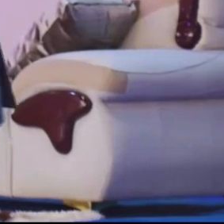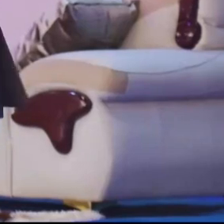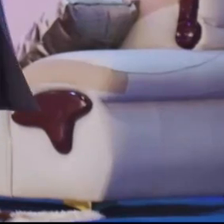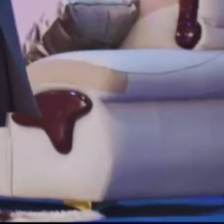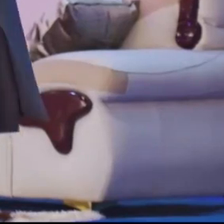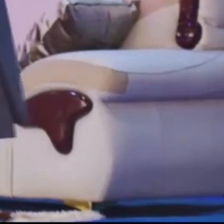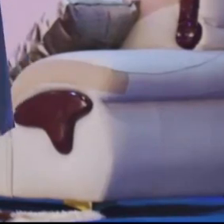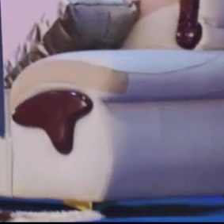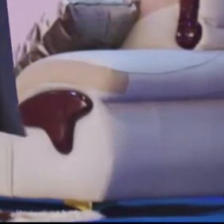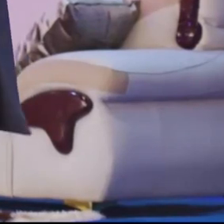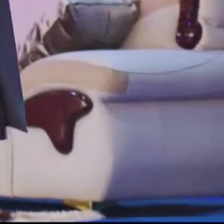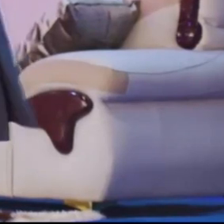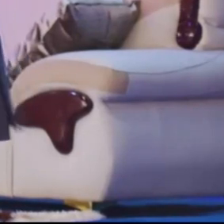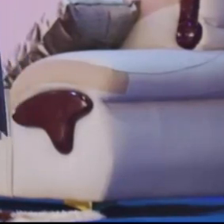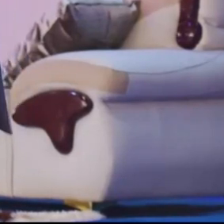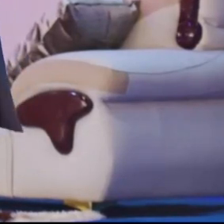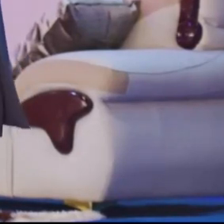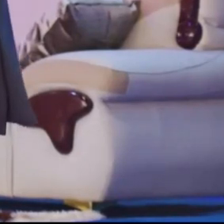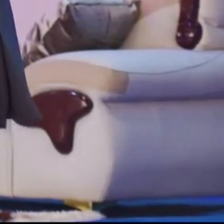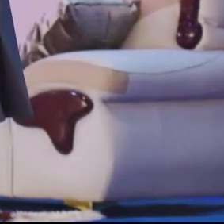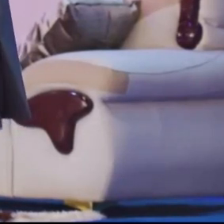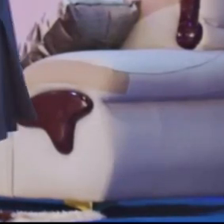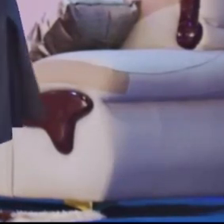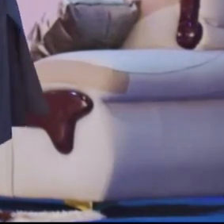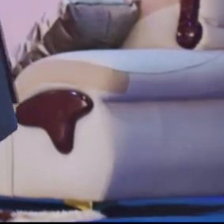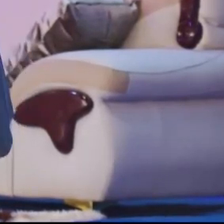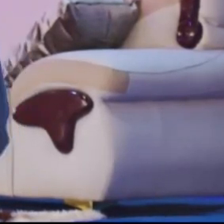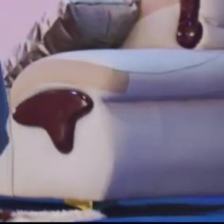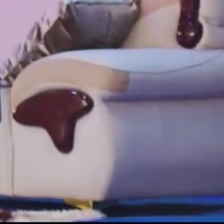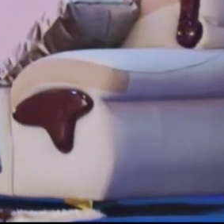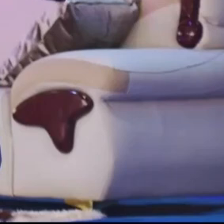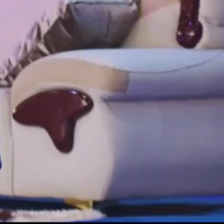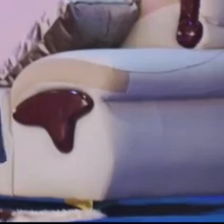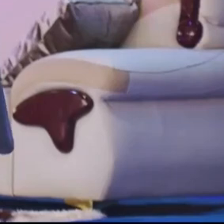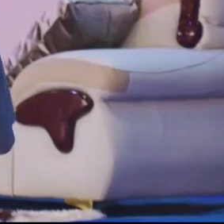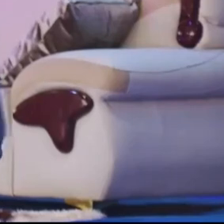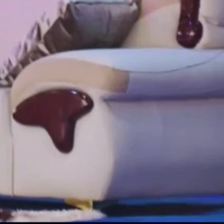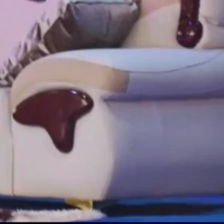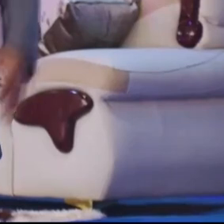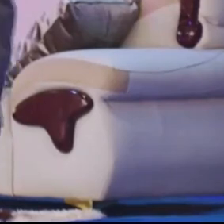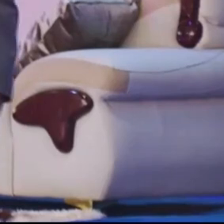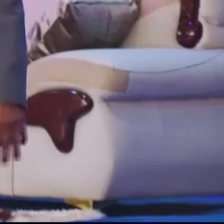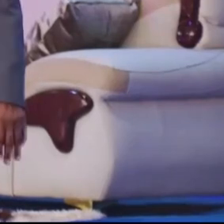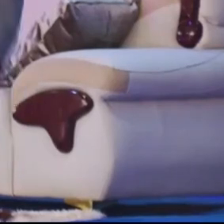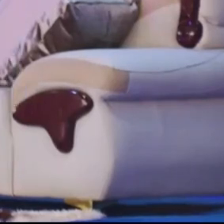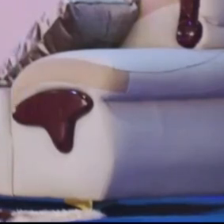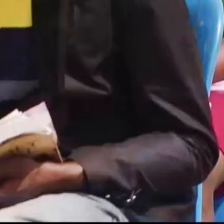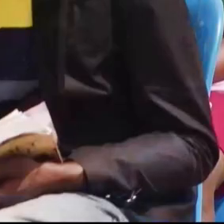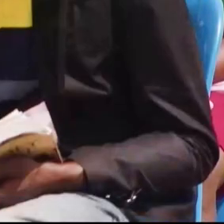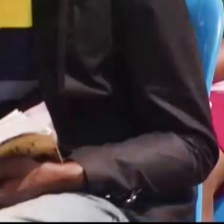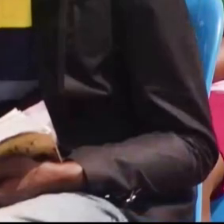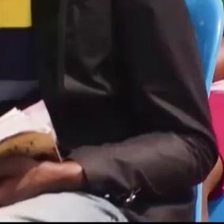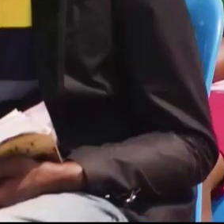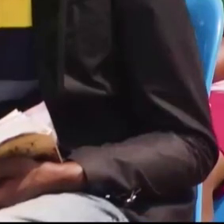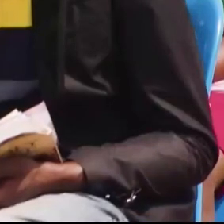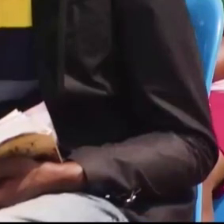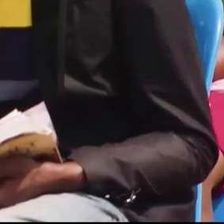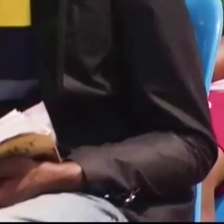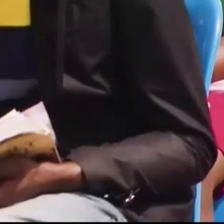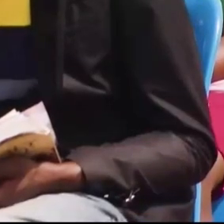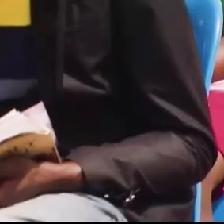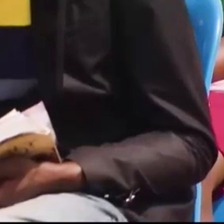la nuit. C'est pourquoi nous ne restons pas éveillés. En suivant ceci ou non. En faisant ceci ou cela.